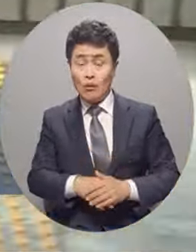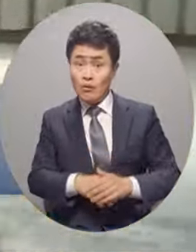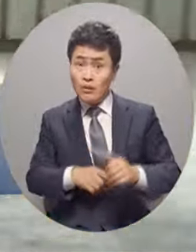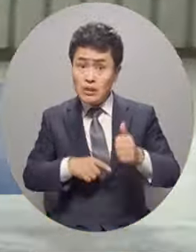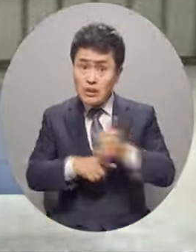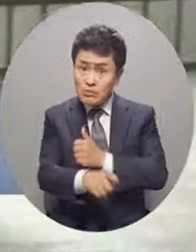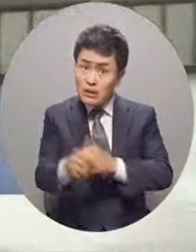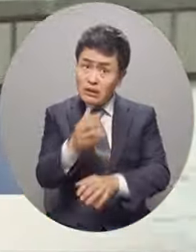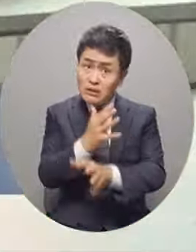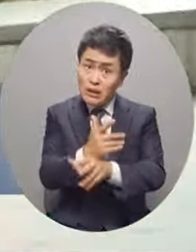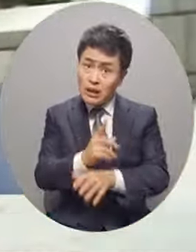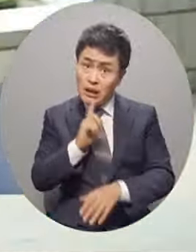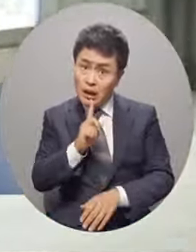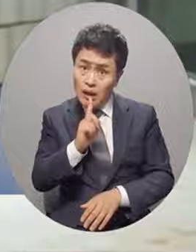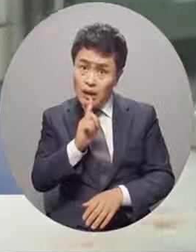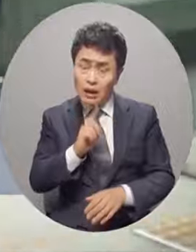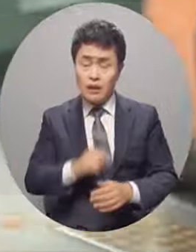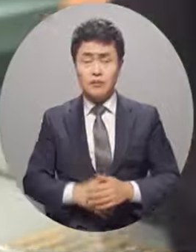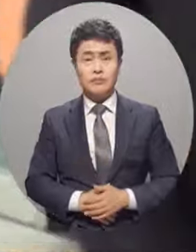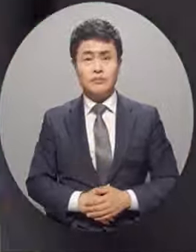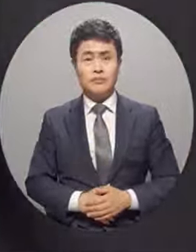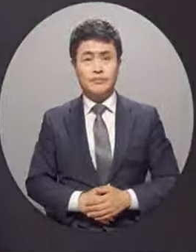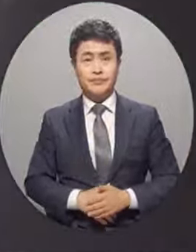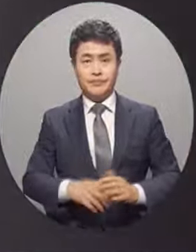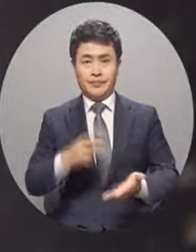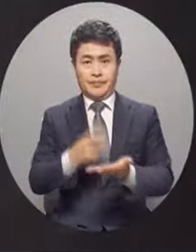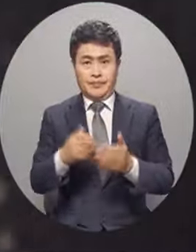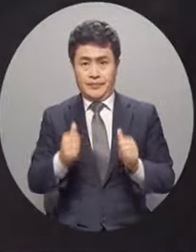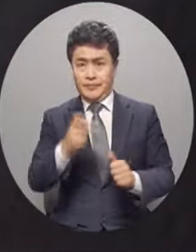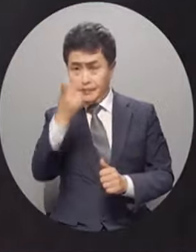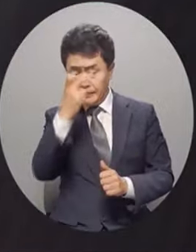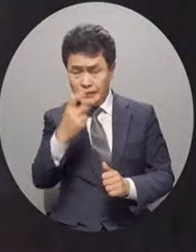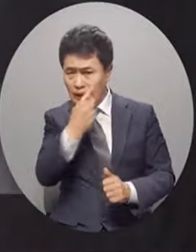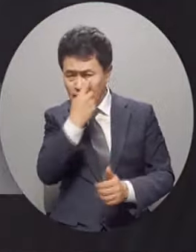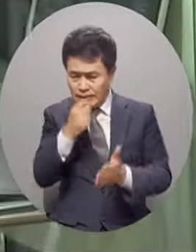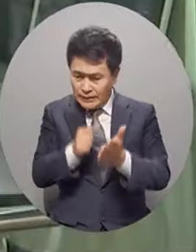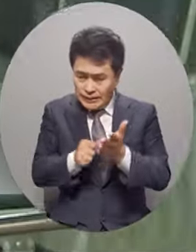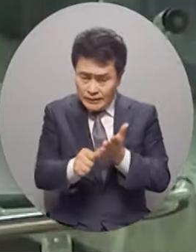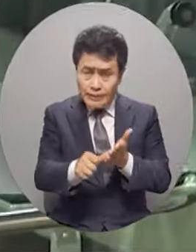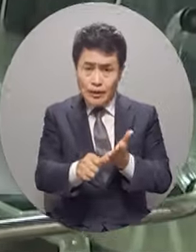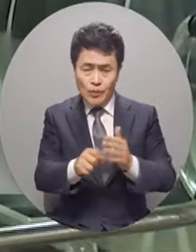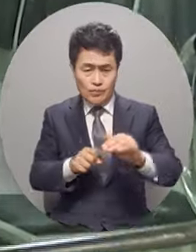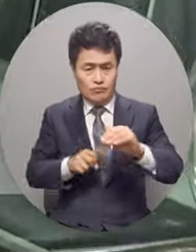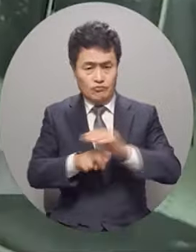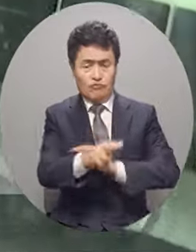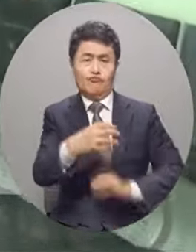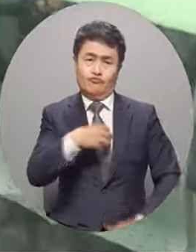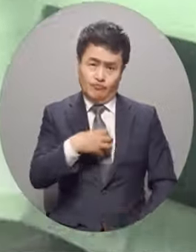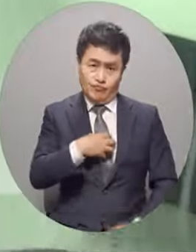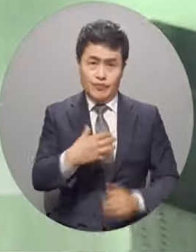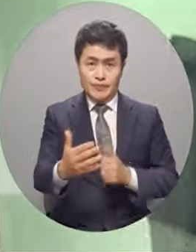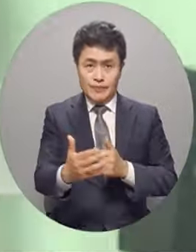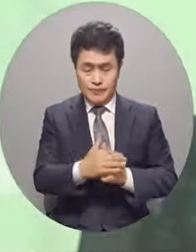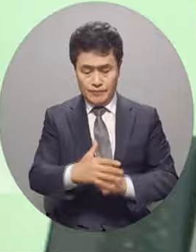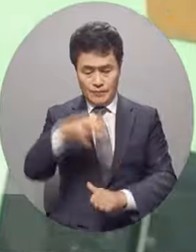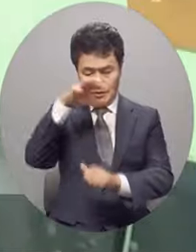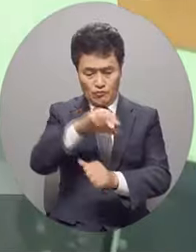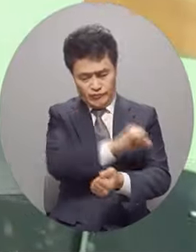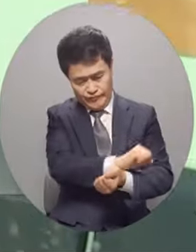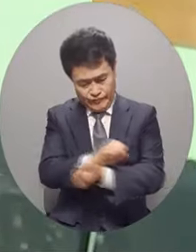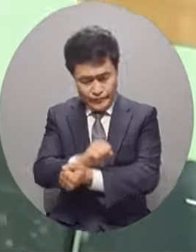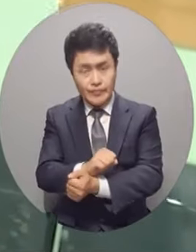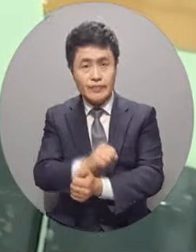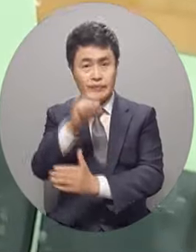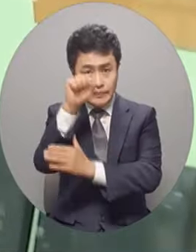이유 없이 장난치신 건가요? 법원은 최 씨가 증거를 인멸하고 도망갈 우려가 있다며 구속영장을